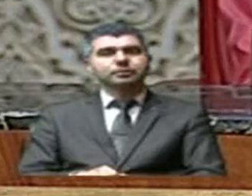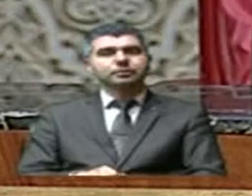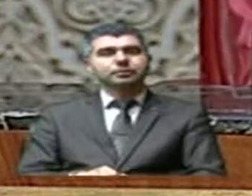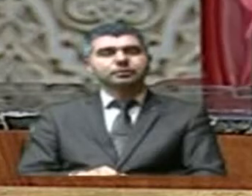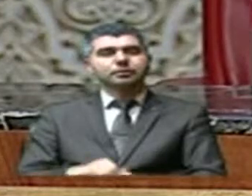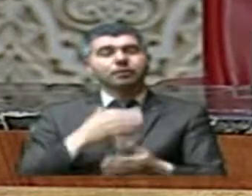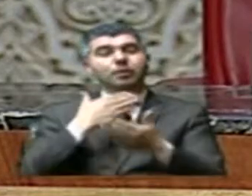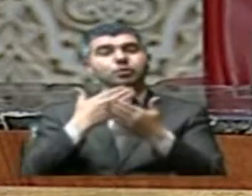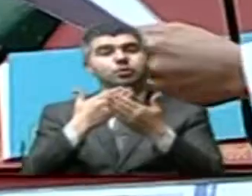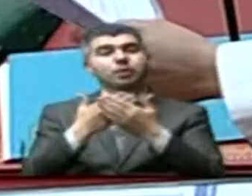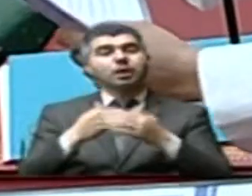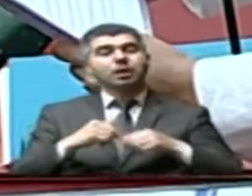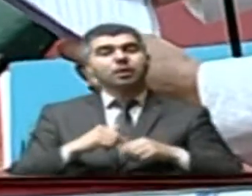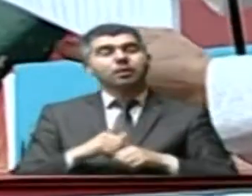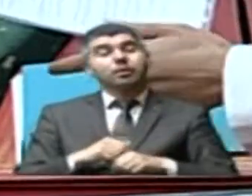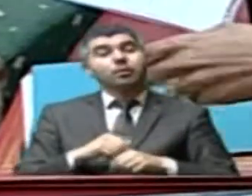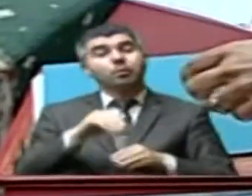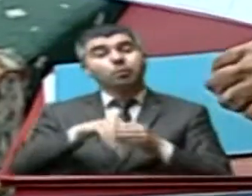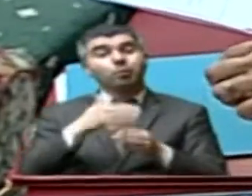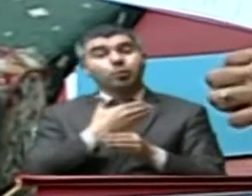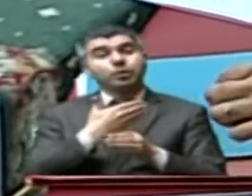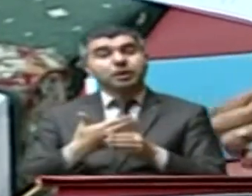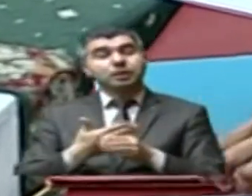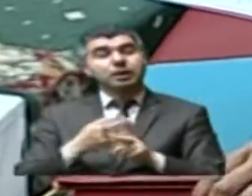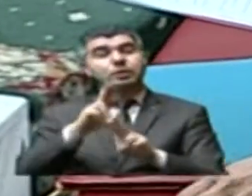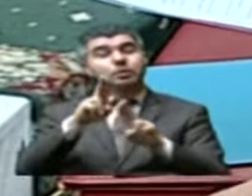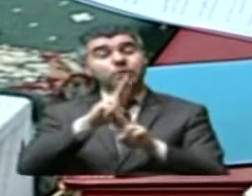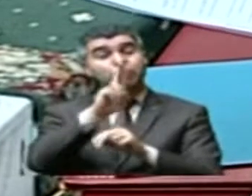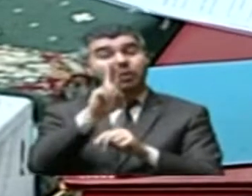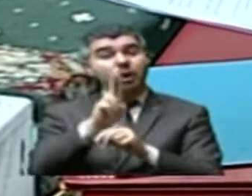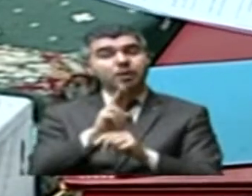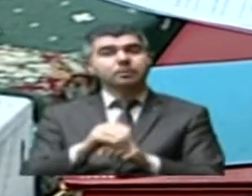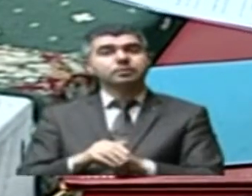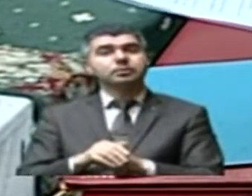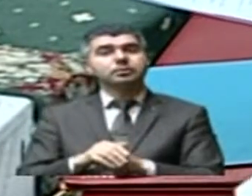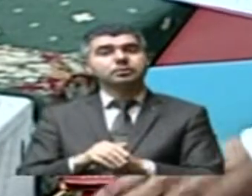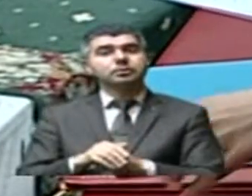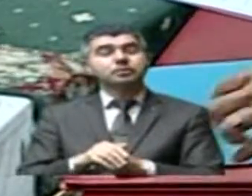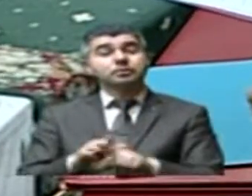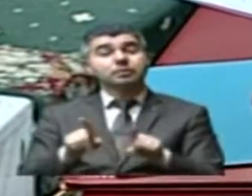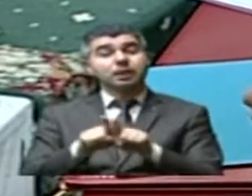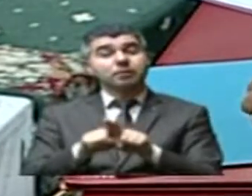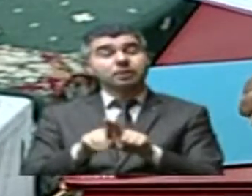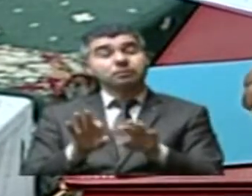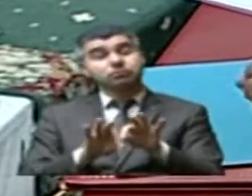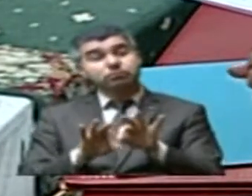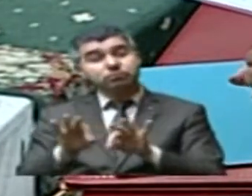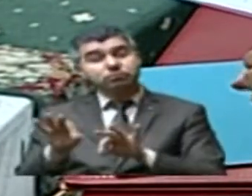شكرا سيد المستشار المحترم على طرح هذا السؤال، وأنا شخصيا أعتبر أن